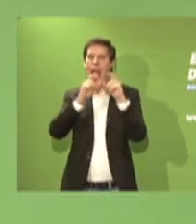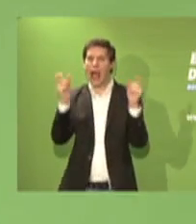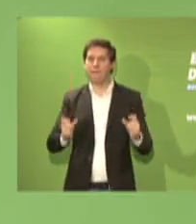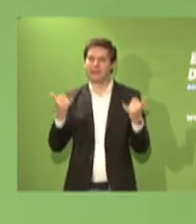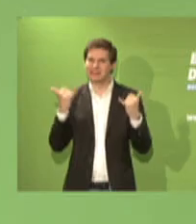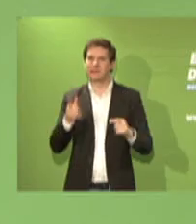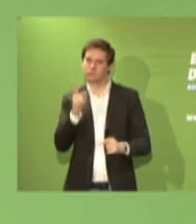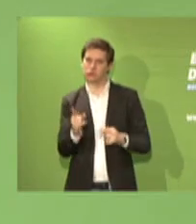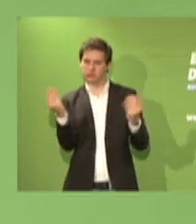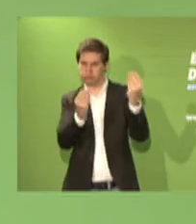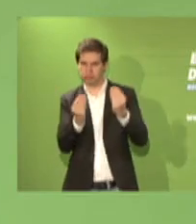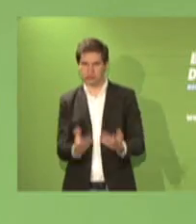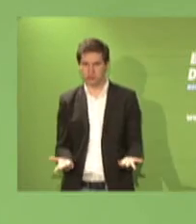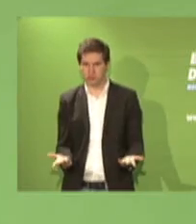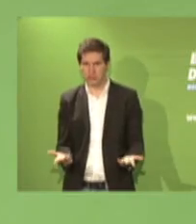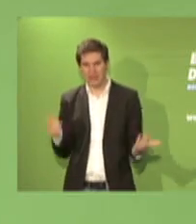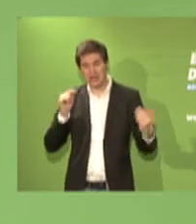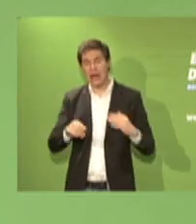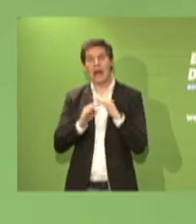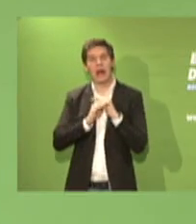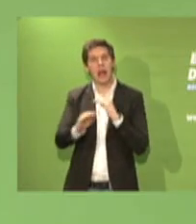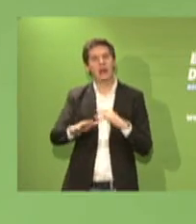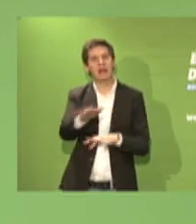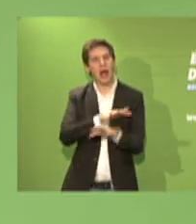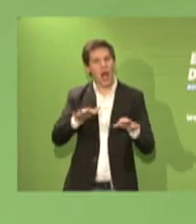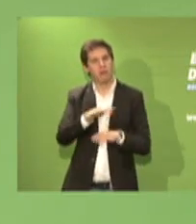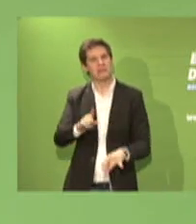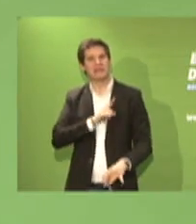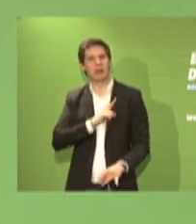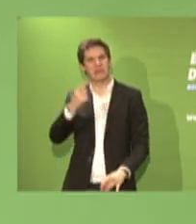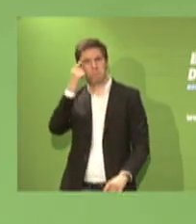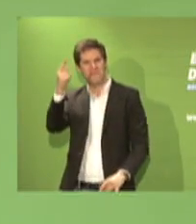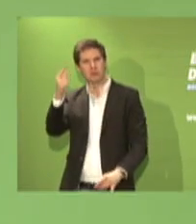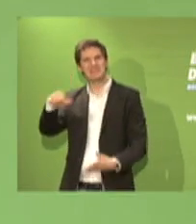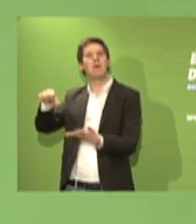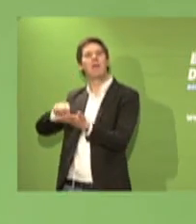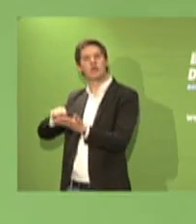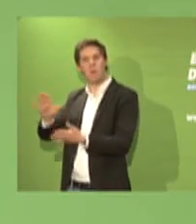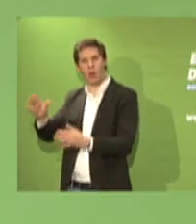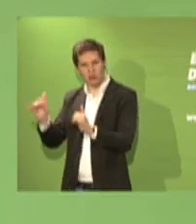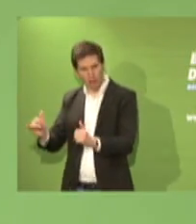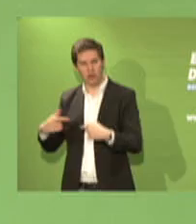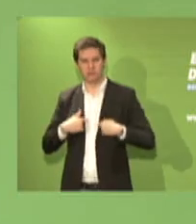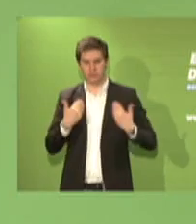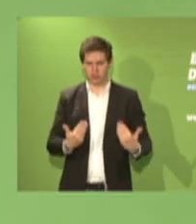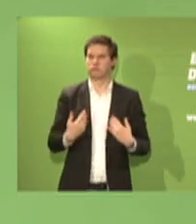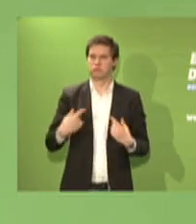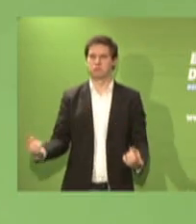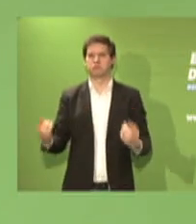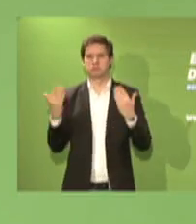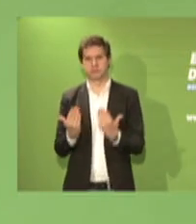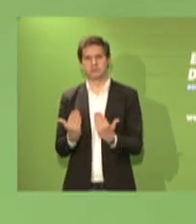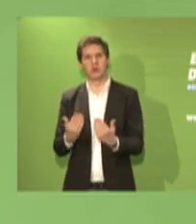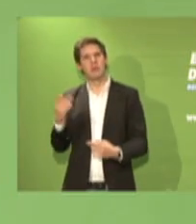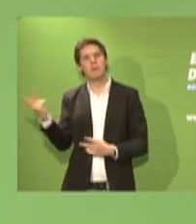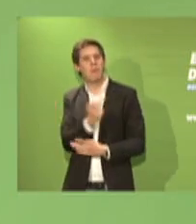Ich sage, die ländlichen Räume stehen selbstbewusst neben den Metropolregionen. Beide Seiten haben sich verändert. Beide müssen mit